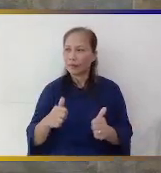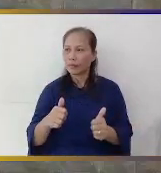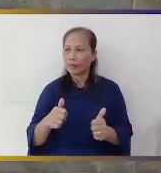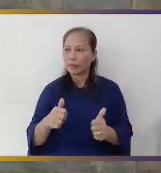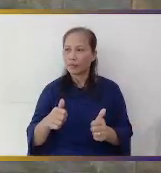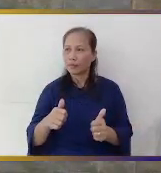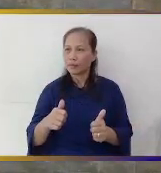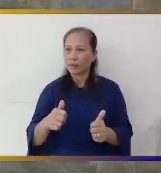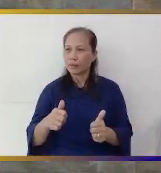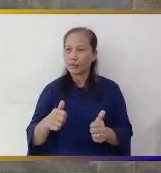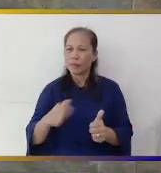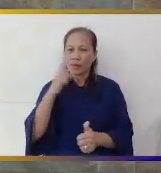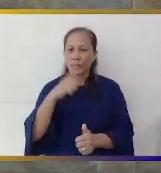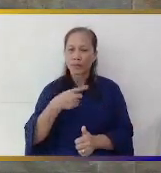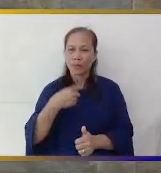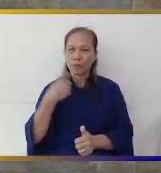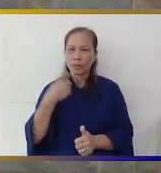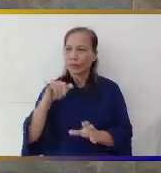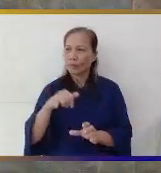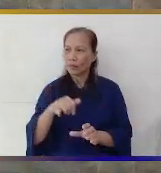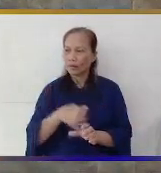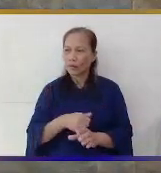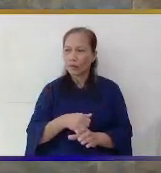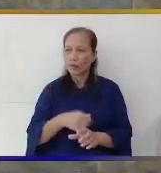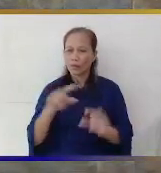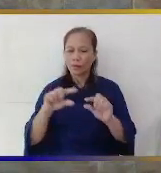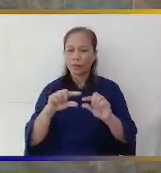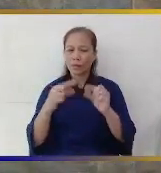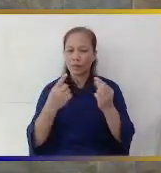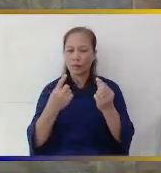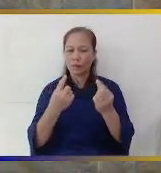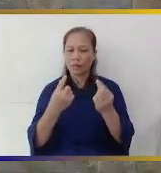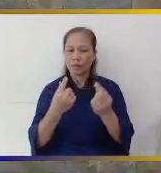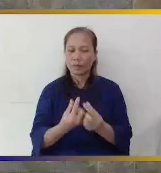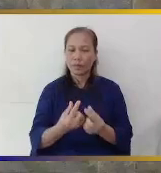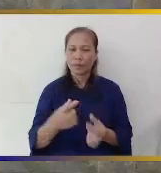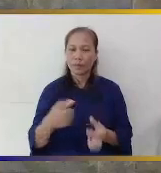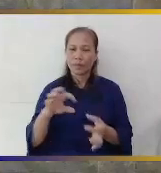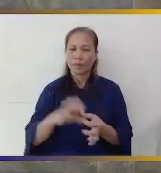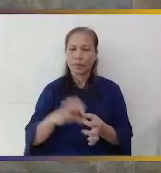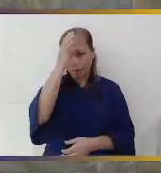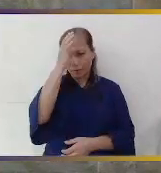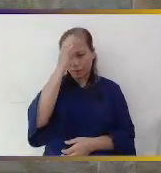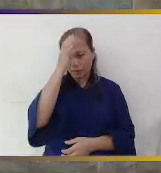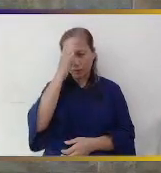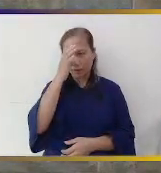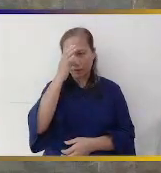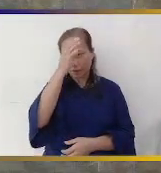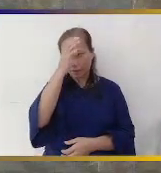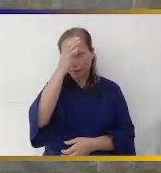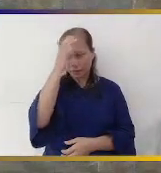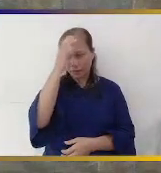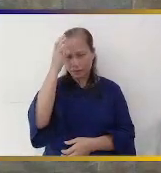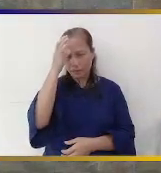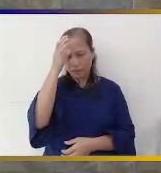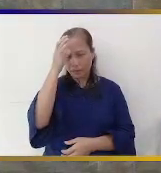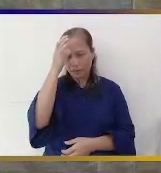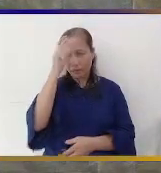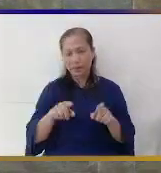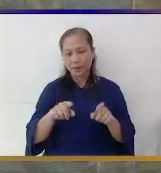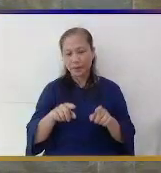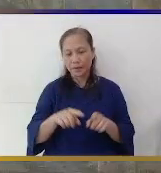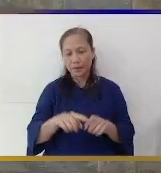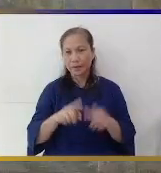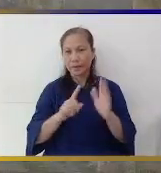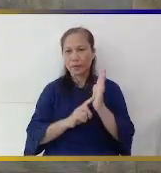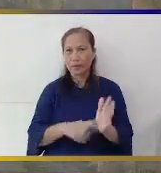mga Catholics you see ganyan po yung nangyari and also pinakita din nila dito mga kapatid